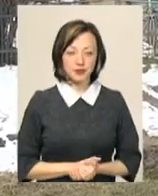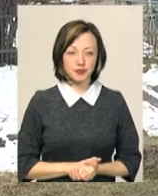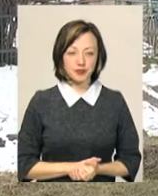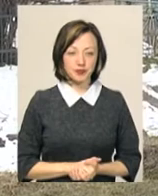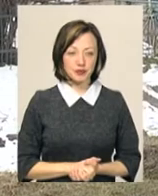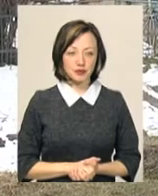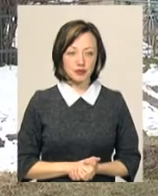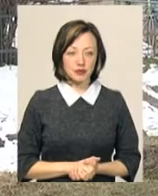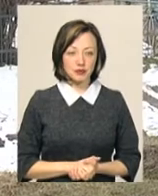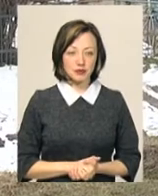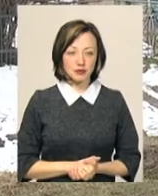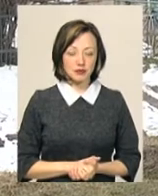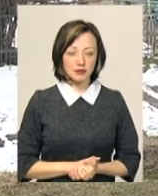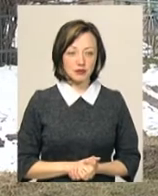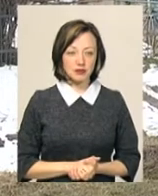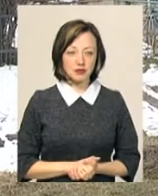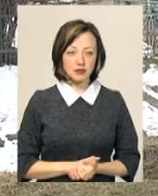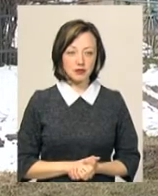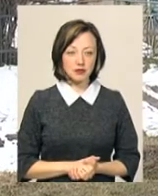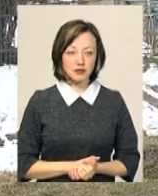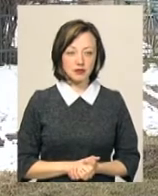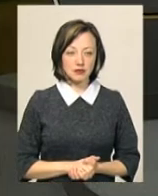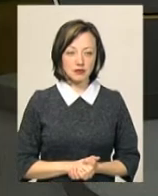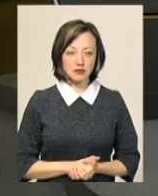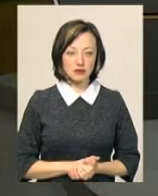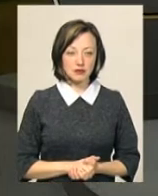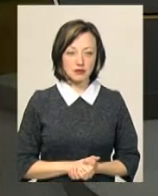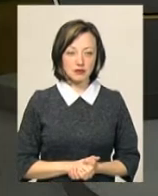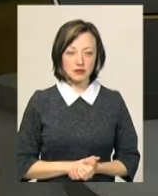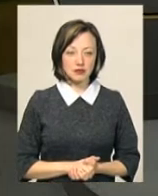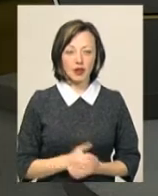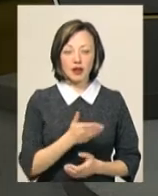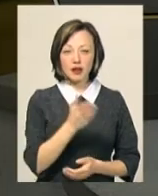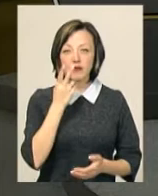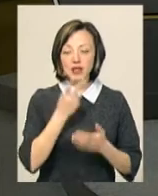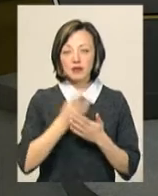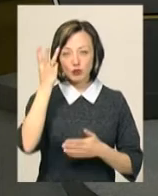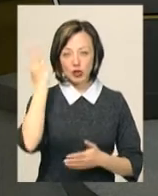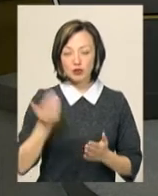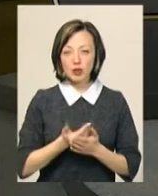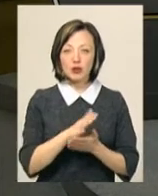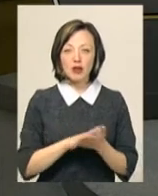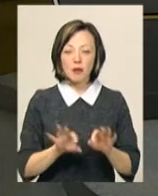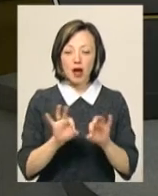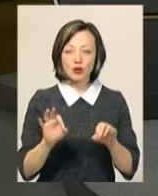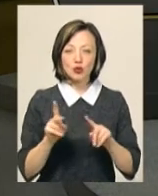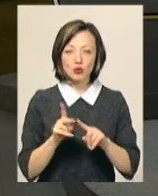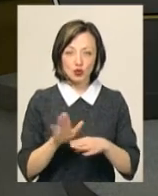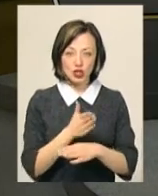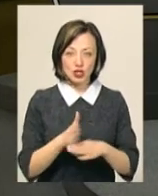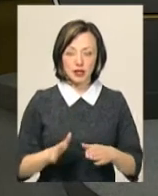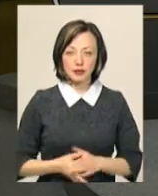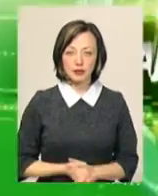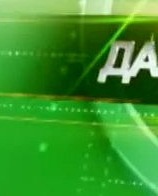Олександр Горішевський, Іван Мовчан. Новини Поділля Центр. Ви дивитеся Подільську панораму. Далі анонс її другої